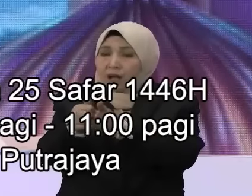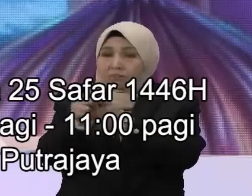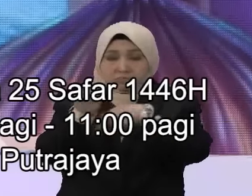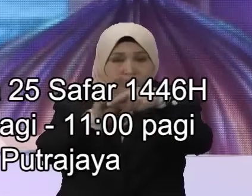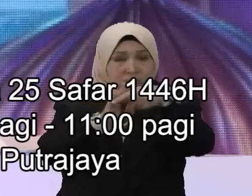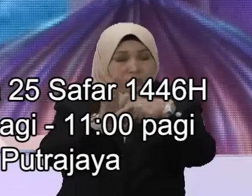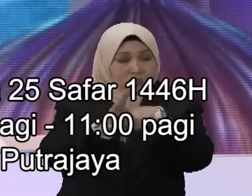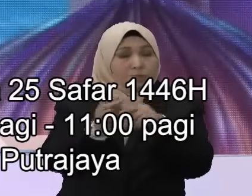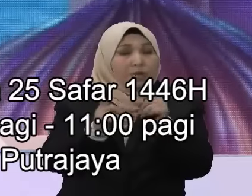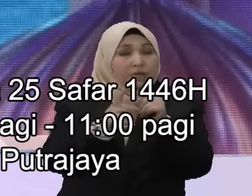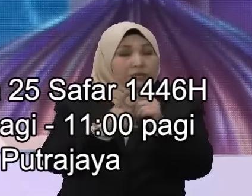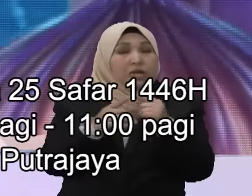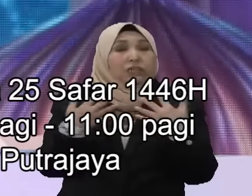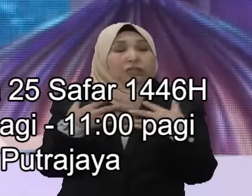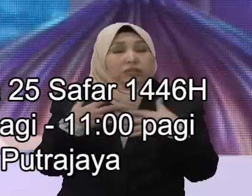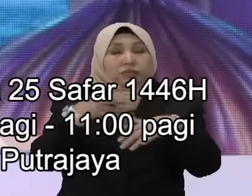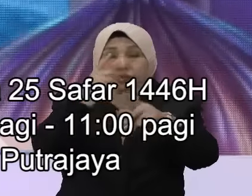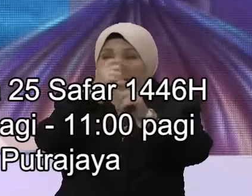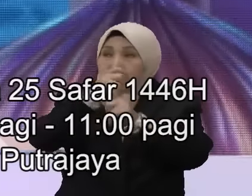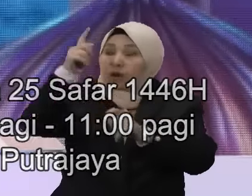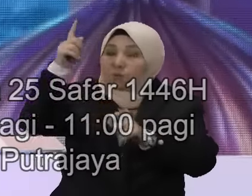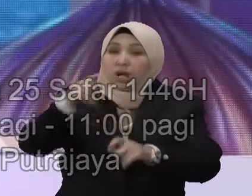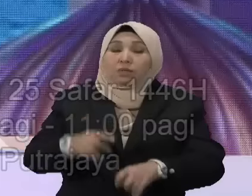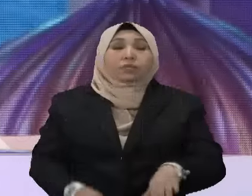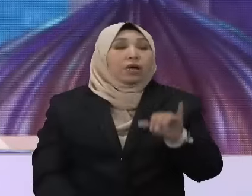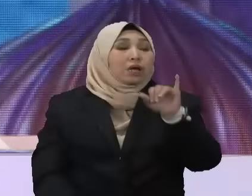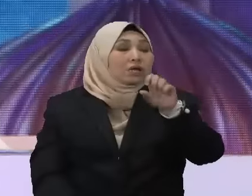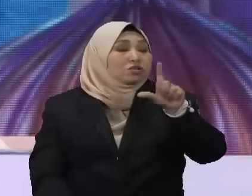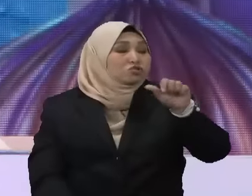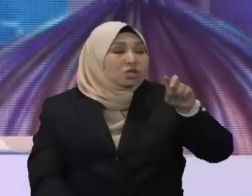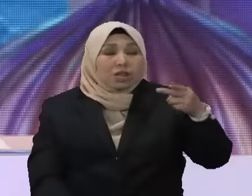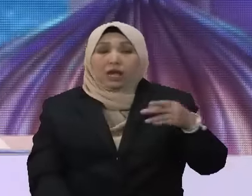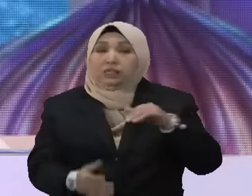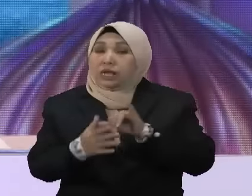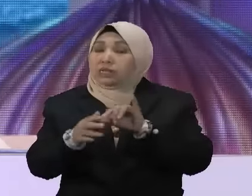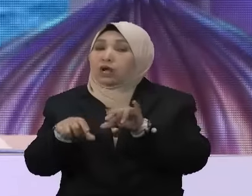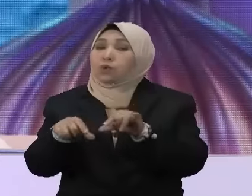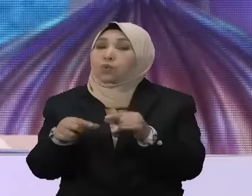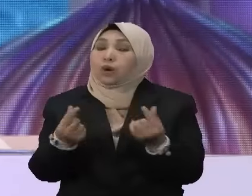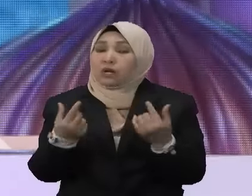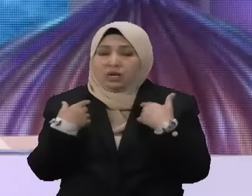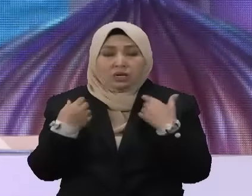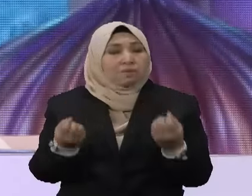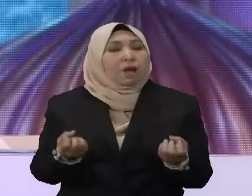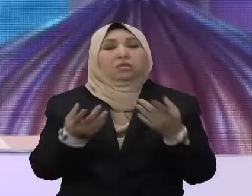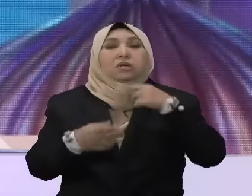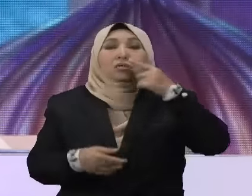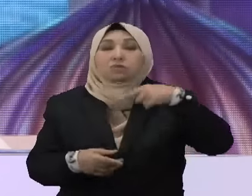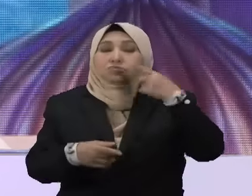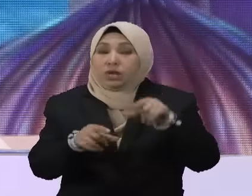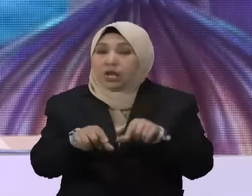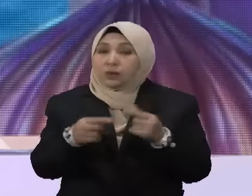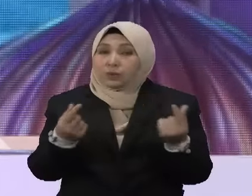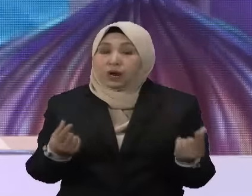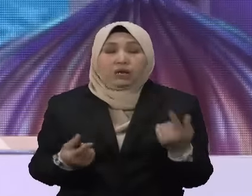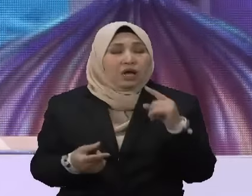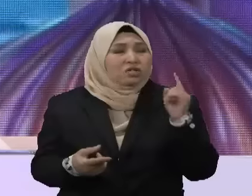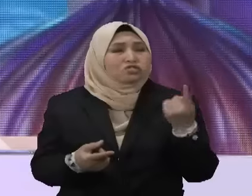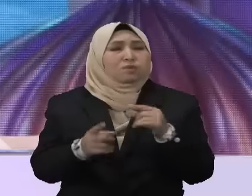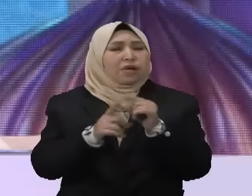itu perkataan taqwa. Yang kedua perkataan islah. Perkataan islah di dalam Al-Quran ada banyak disebutkan dalam Al-Quran. Cuma